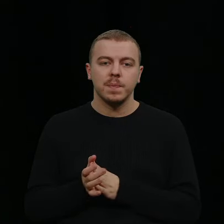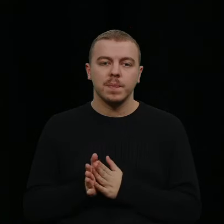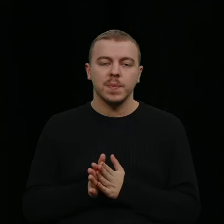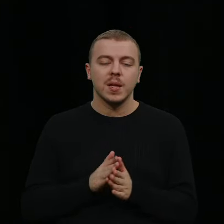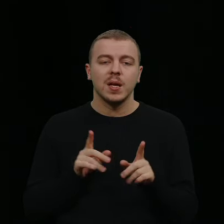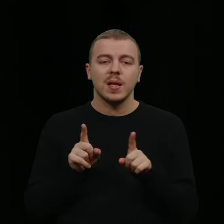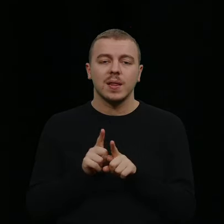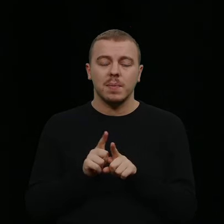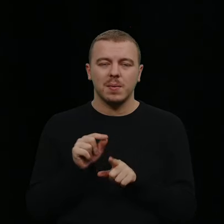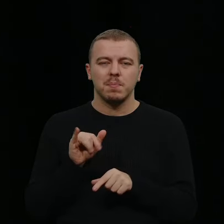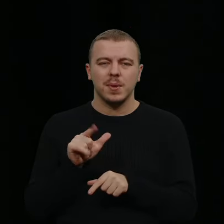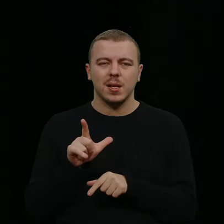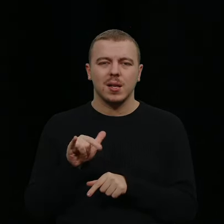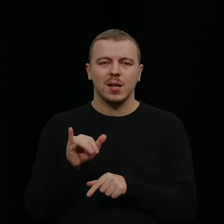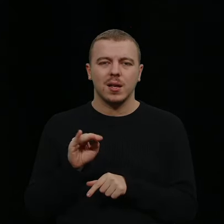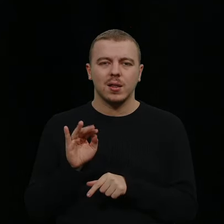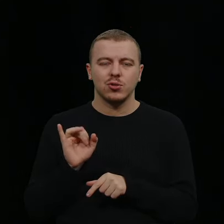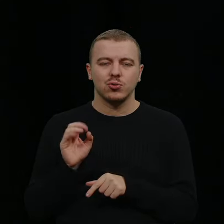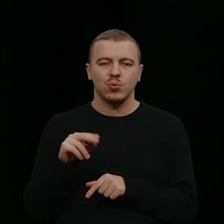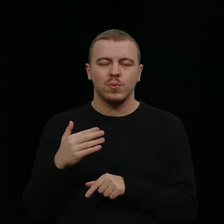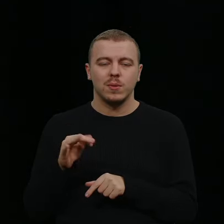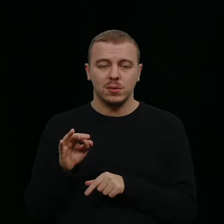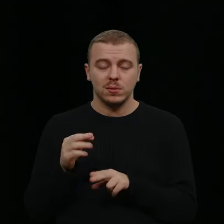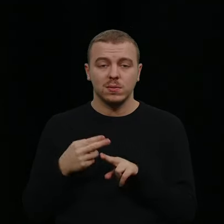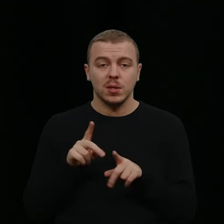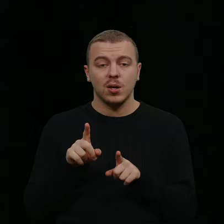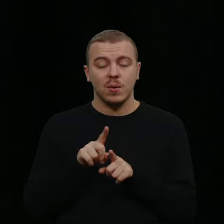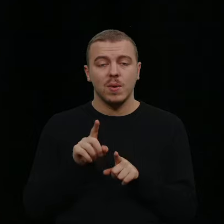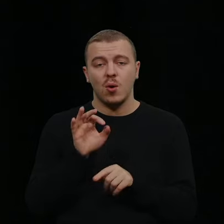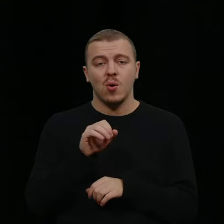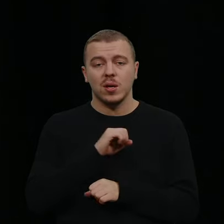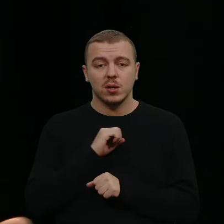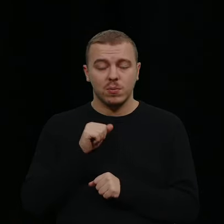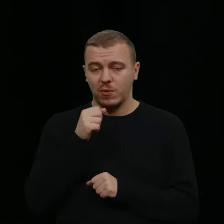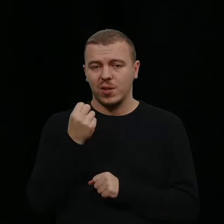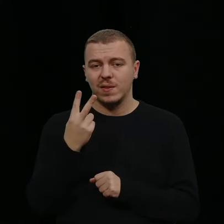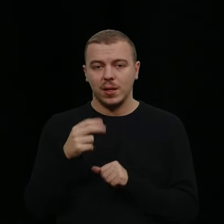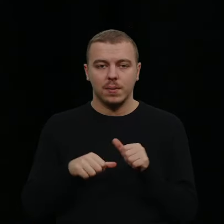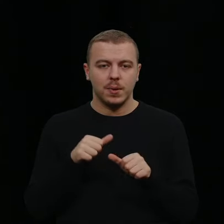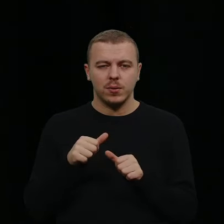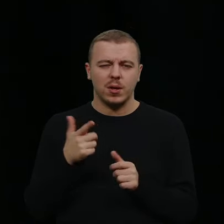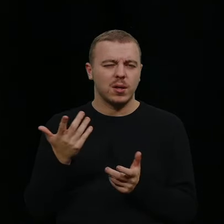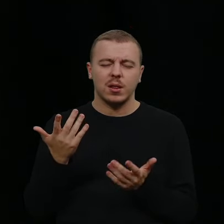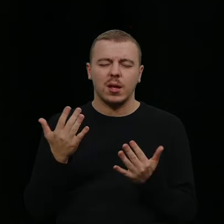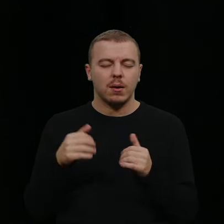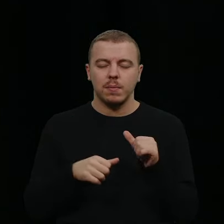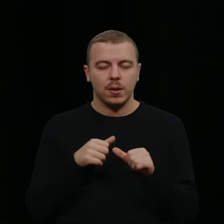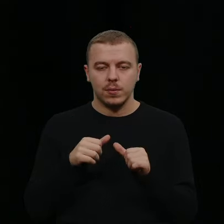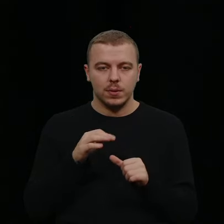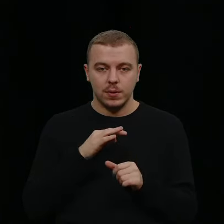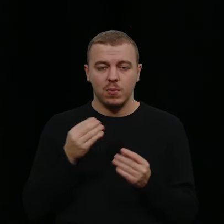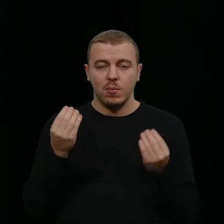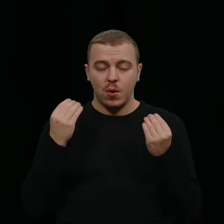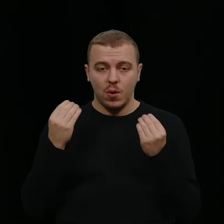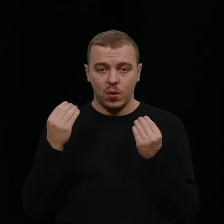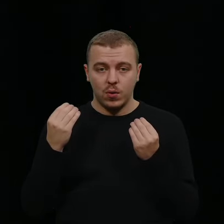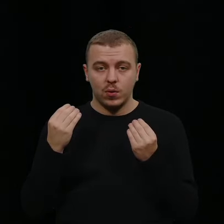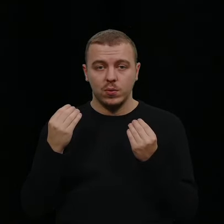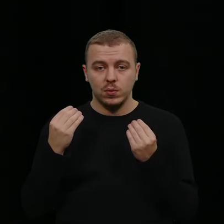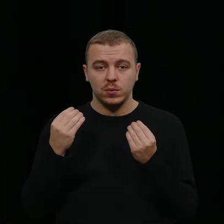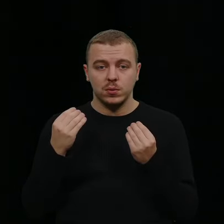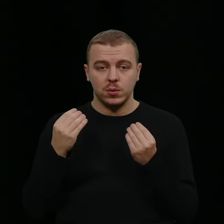pats pilietiškumo klausimas yra ir to gydyto, kuris ten 12 metų, nu, ar ten kiek tai atsimoko po to,